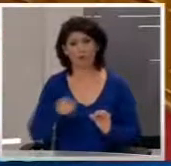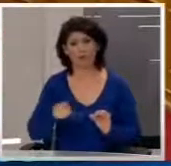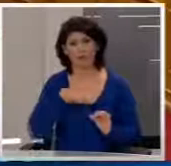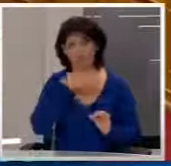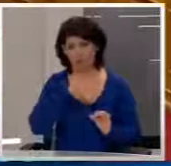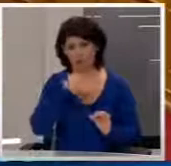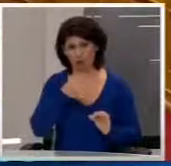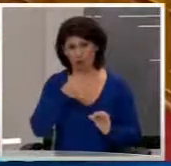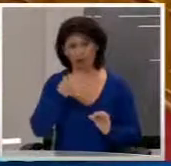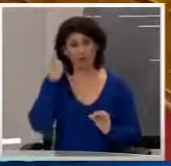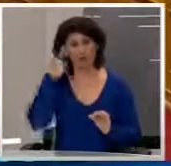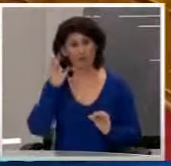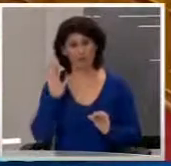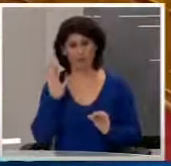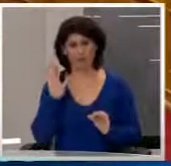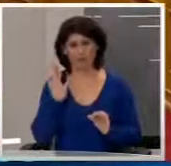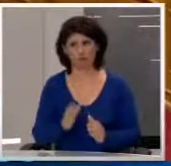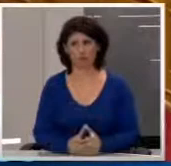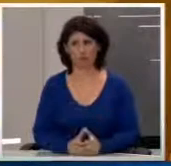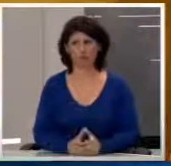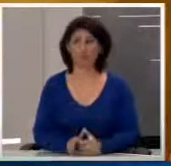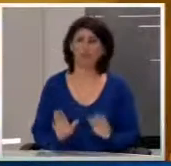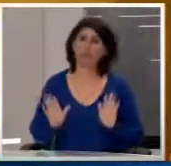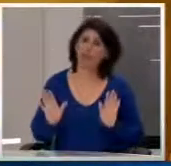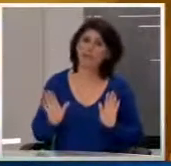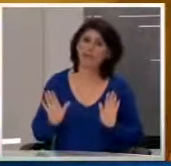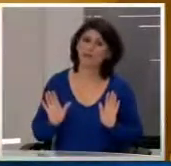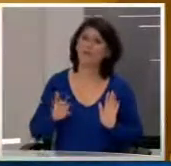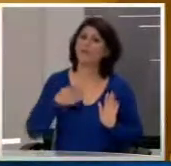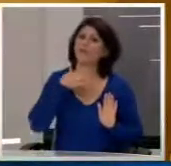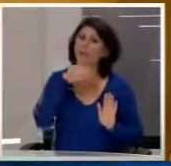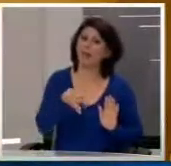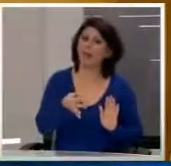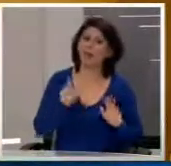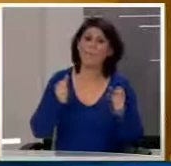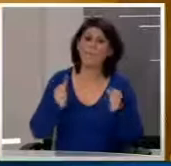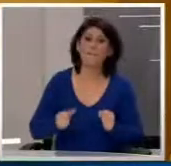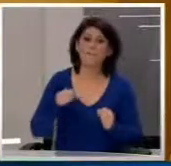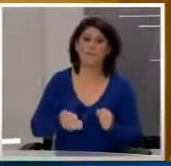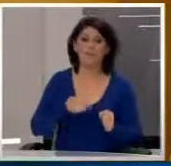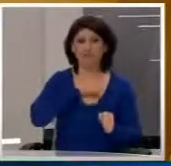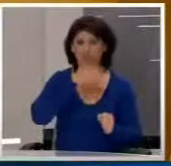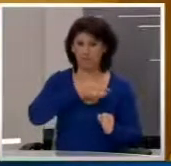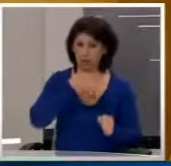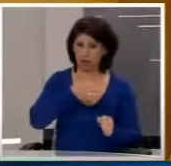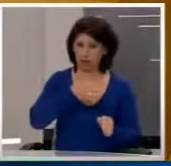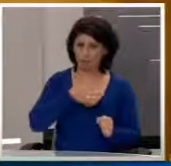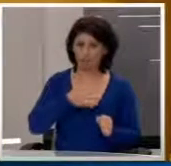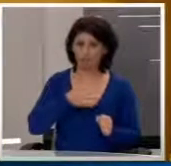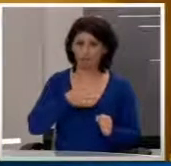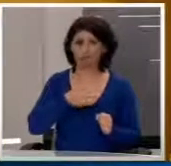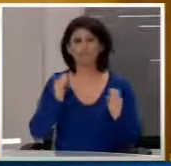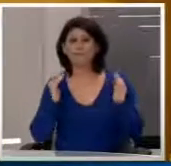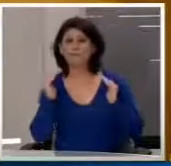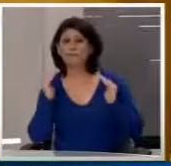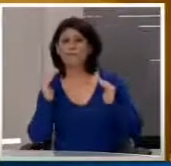την αναφορά. Δεν το ξέρω. Αλλά θα έλεγα ότι με βάση αυτή την αναφορά,